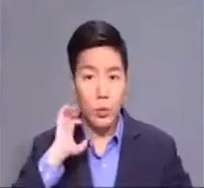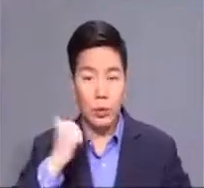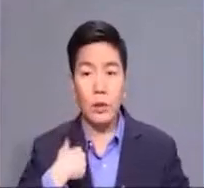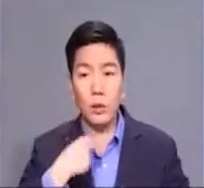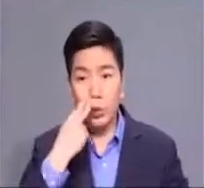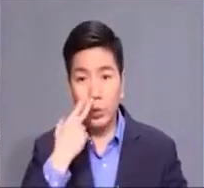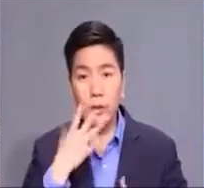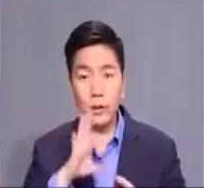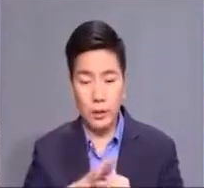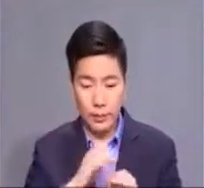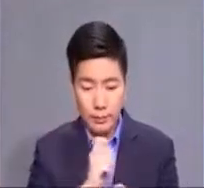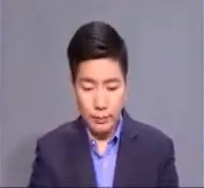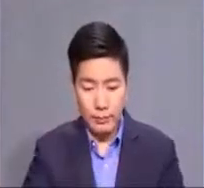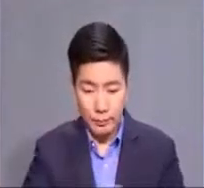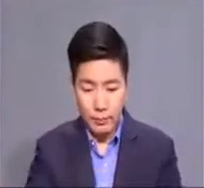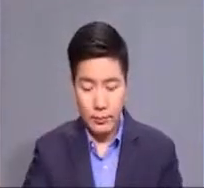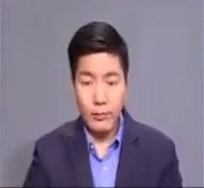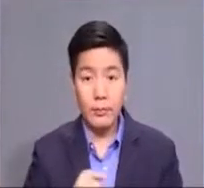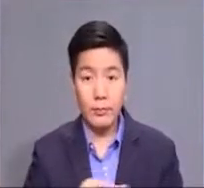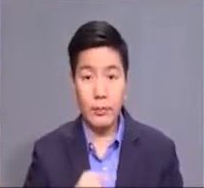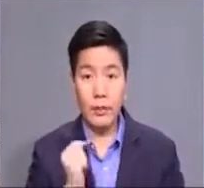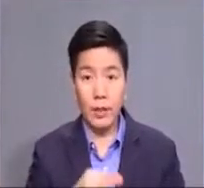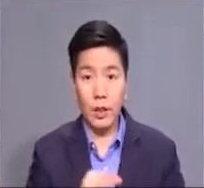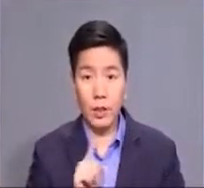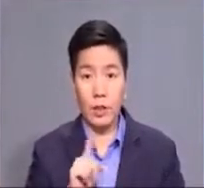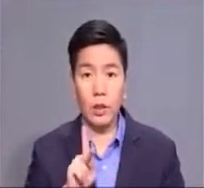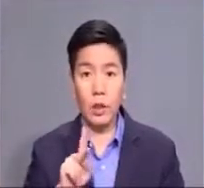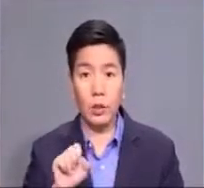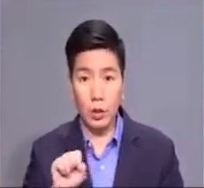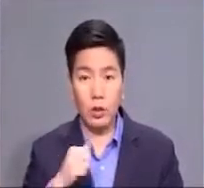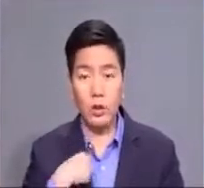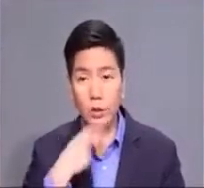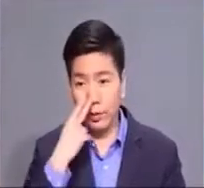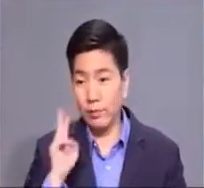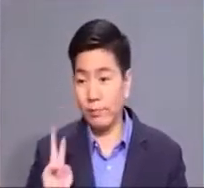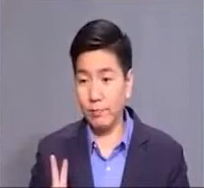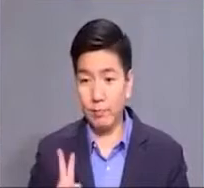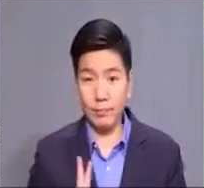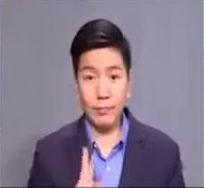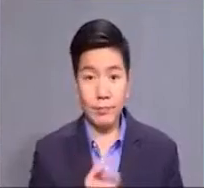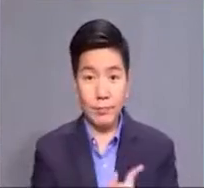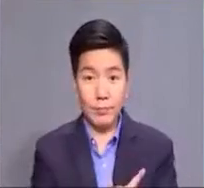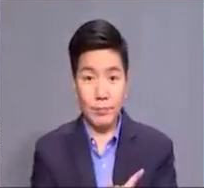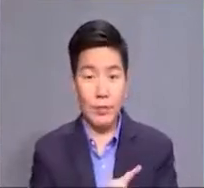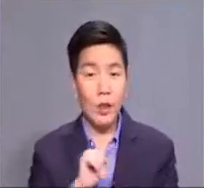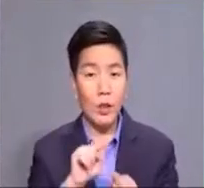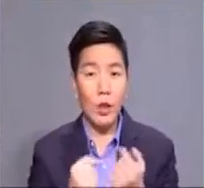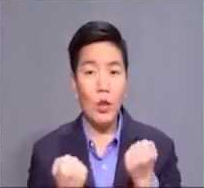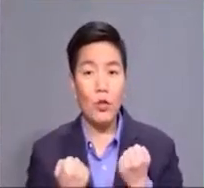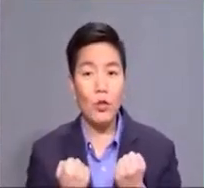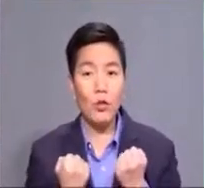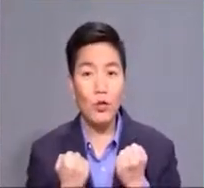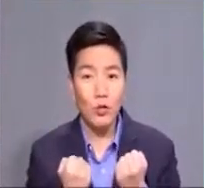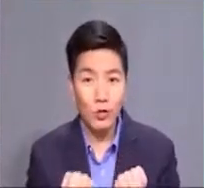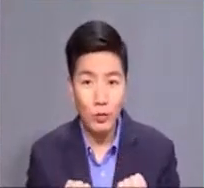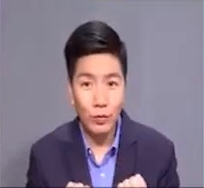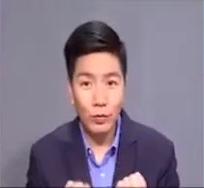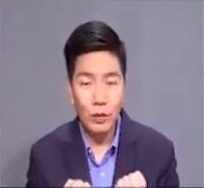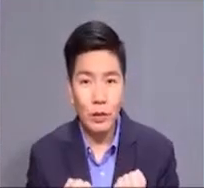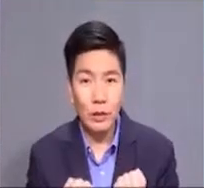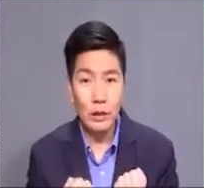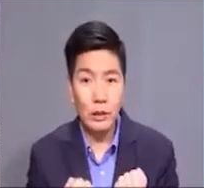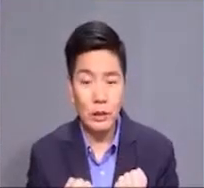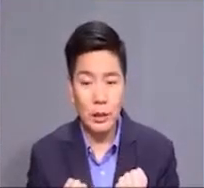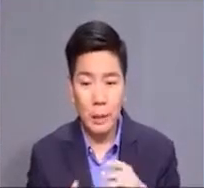ไปดูเคียงคู่รู้ค่ากับทกสนะคะวันนี้แม่กัมพูชาชนีไปเพชรบุรีมาวันที่ไปเอารถไปแล้ว ครับ ยาง